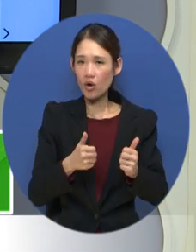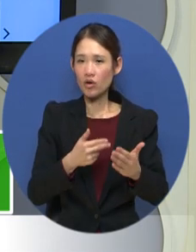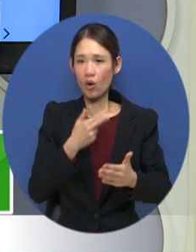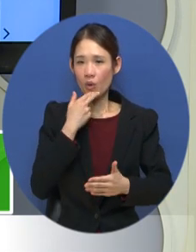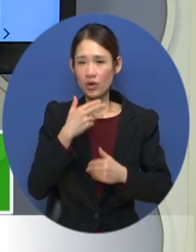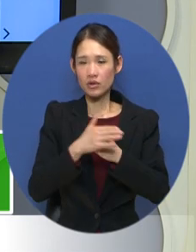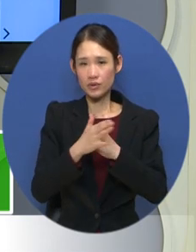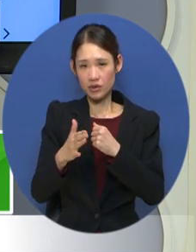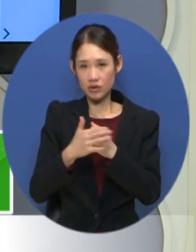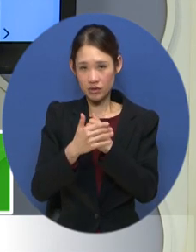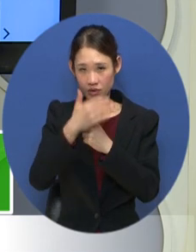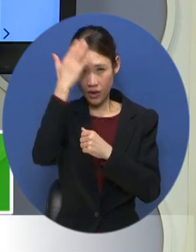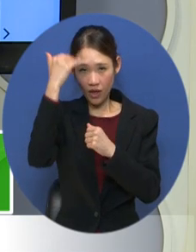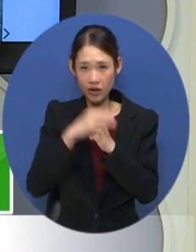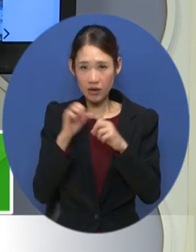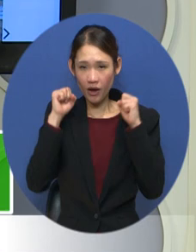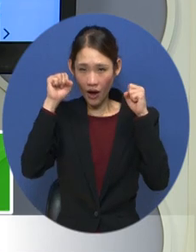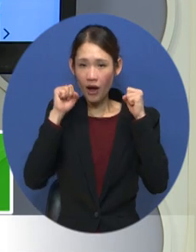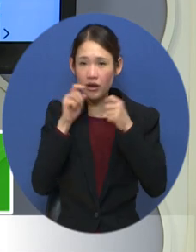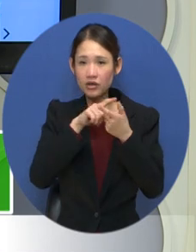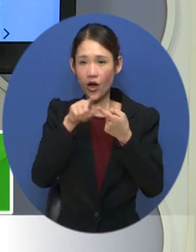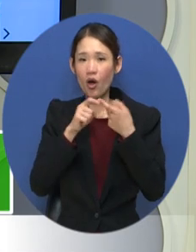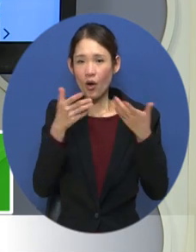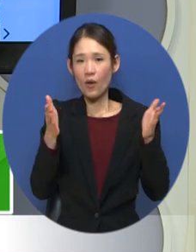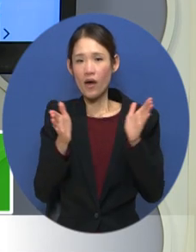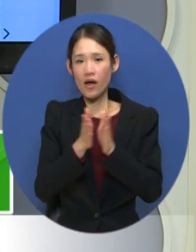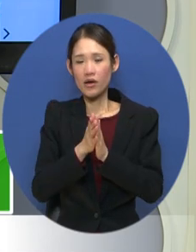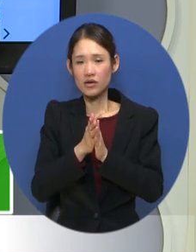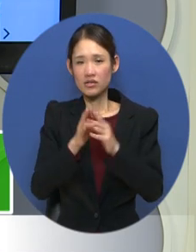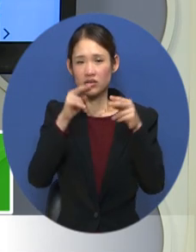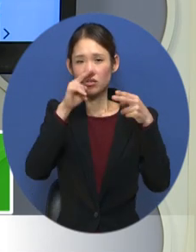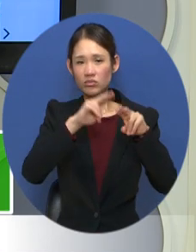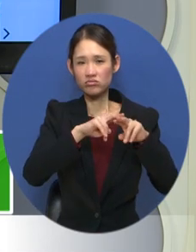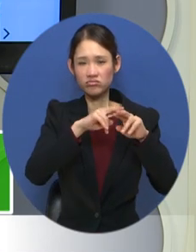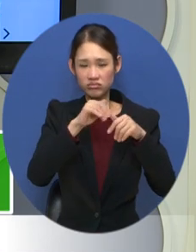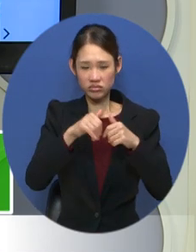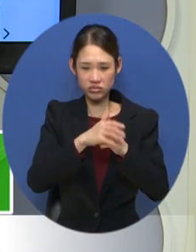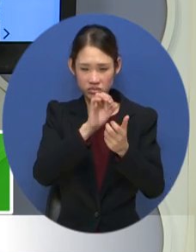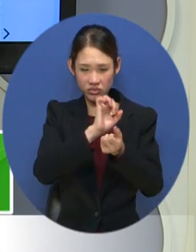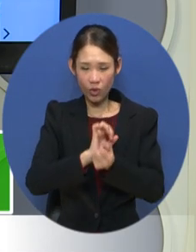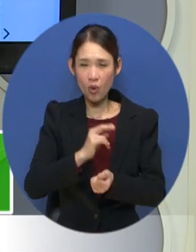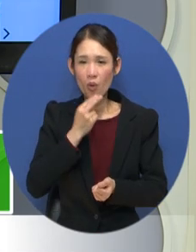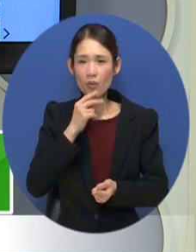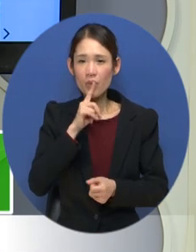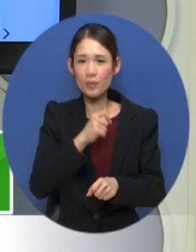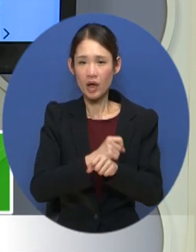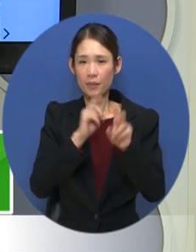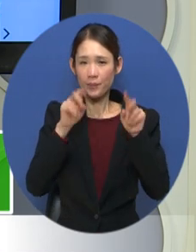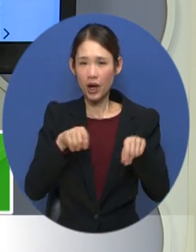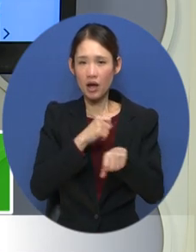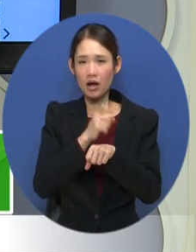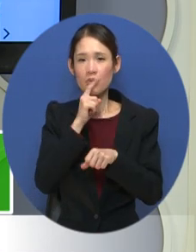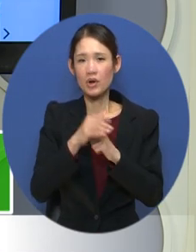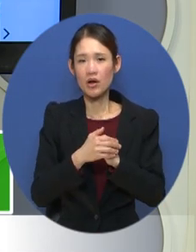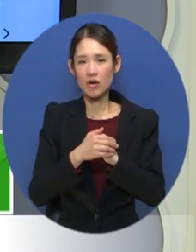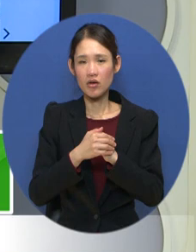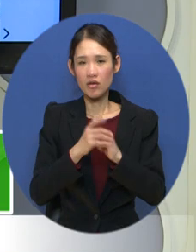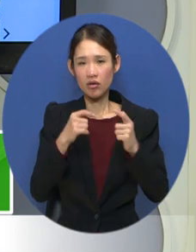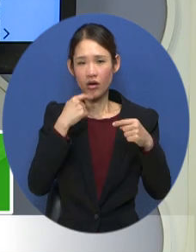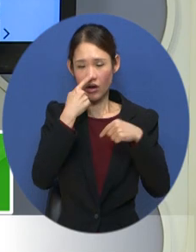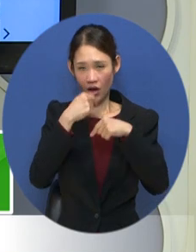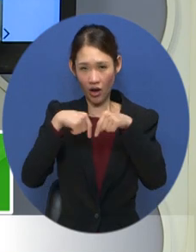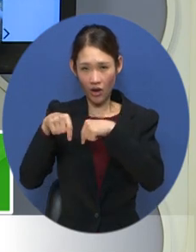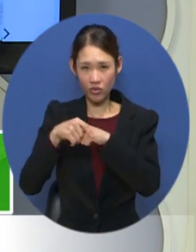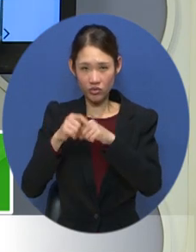대한 장애인 육상 연맹이 무혐의로 사건을 종결 처리한 사례도 돌아갔습니다 해당 감독은 여전히